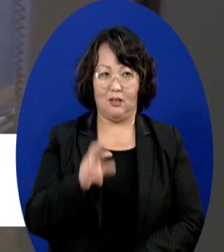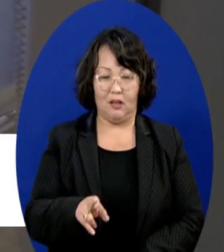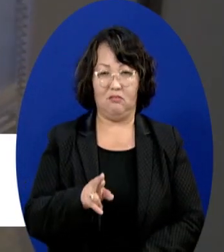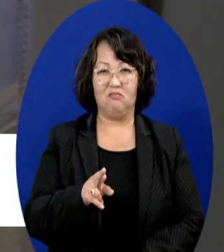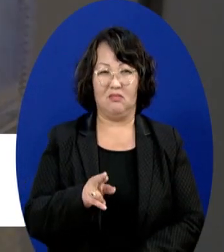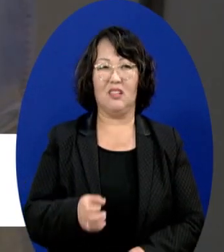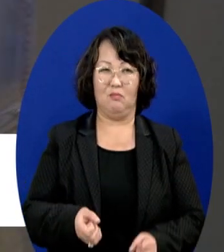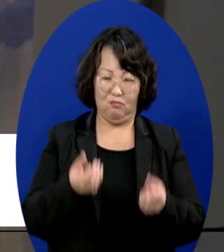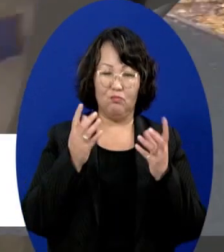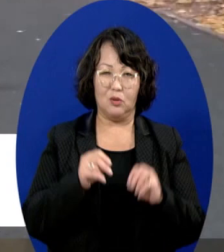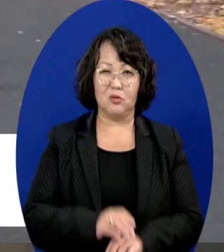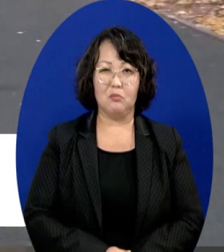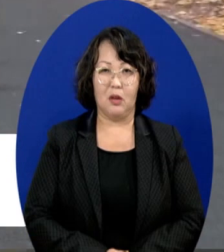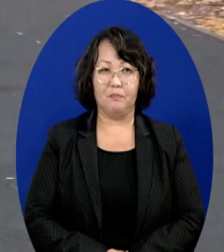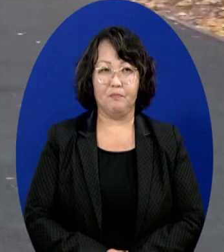хүрчээ.